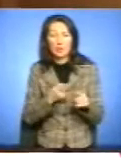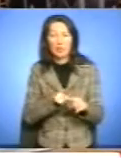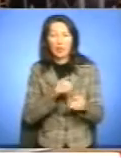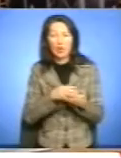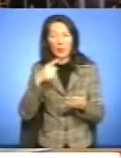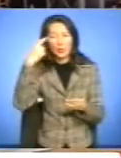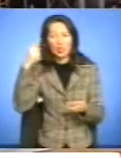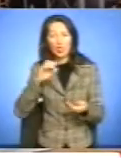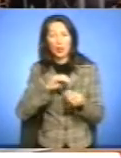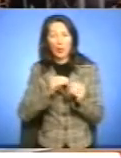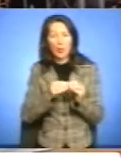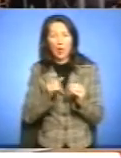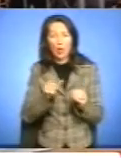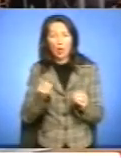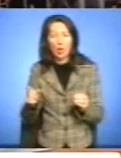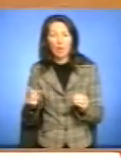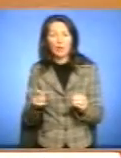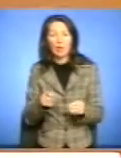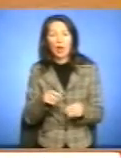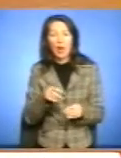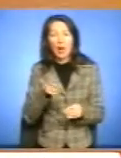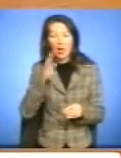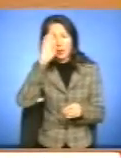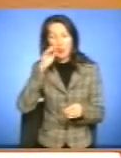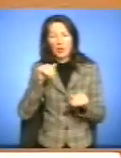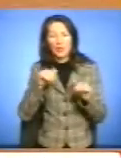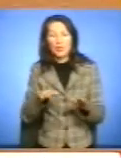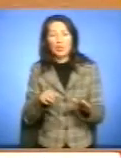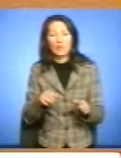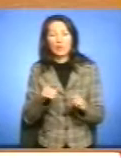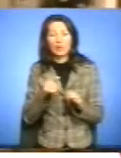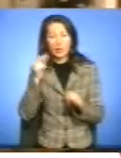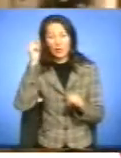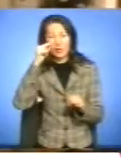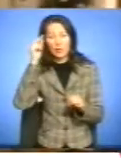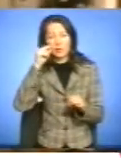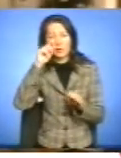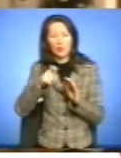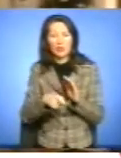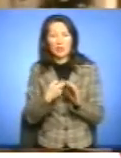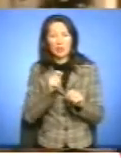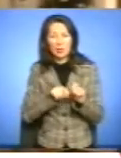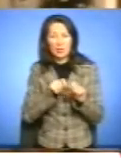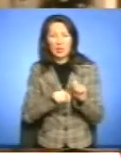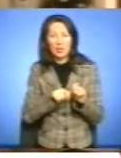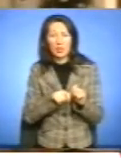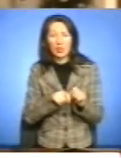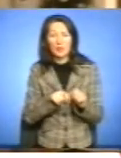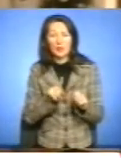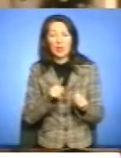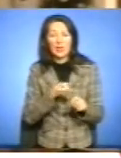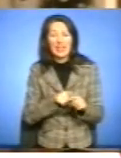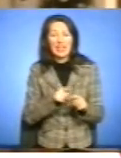їхні. А Костянтин Грисюк вирішив дослідити, чому і які чоловіки вдаються до пікапу. Нині він набуває масовості,